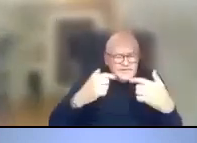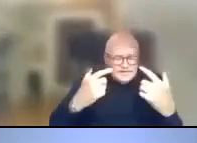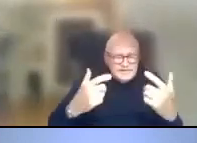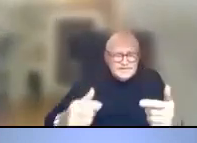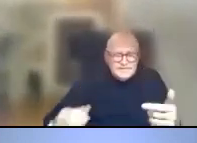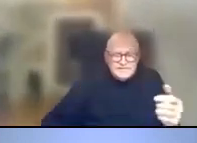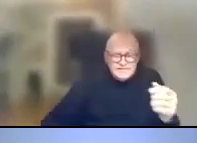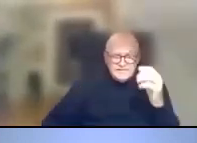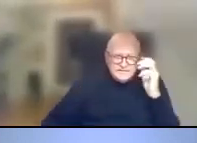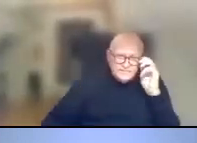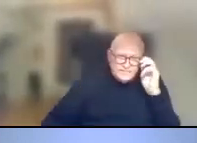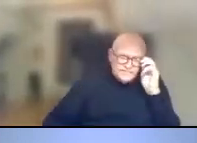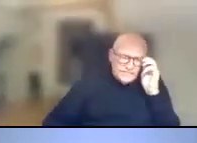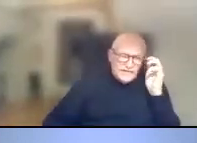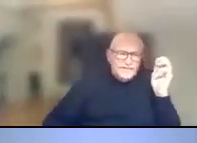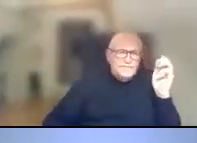Und